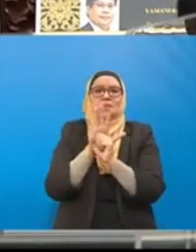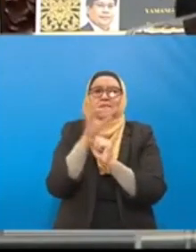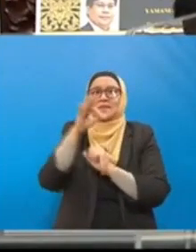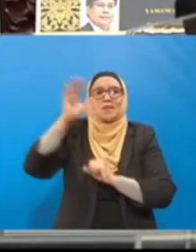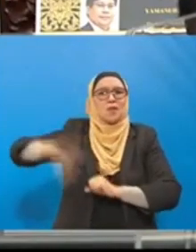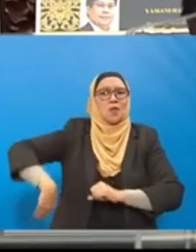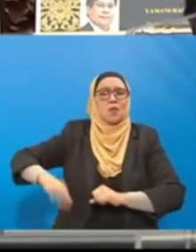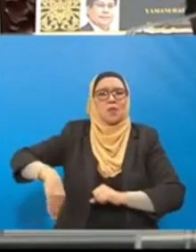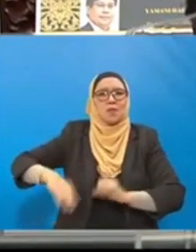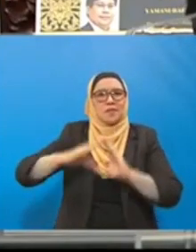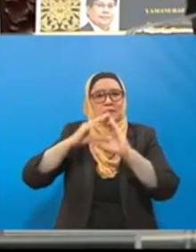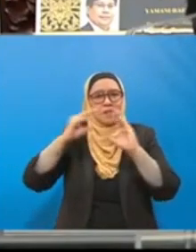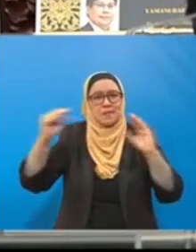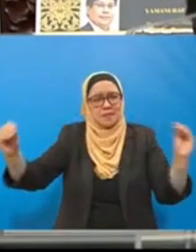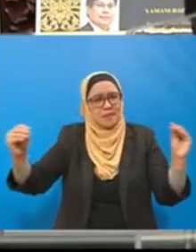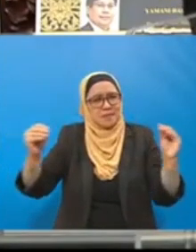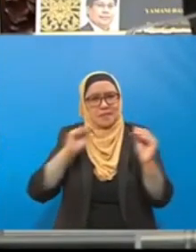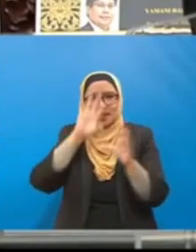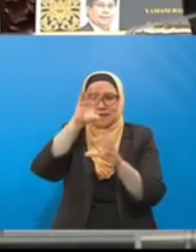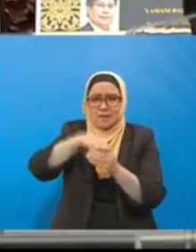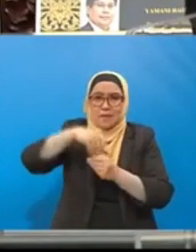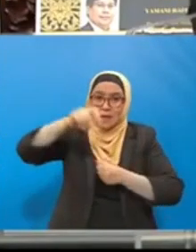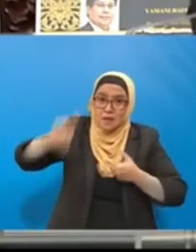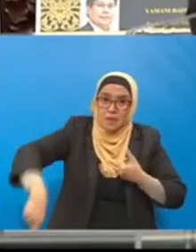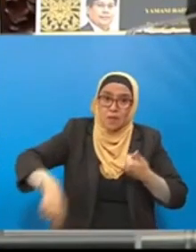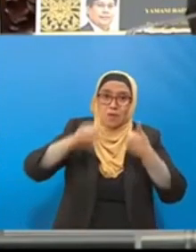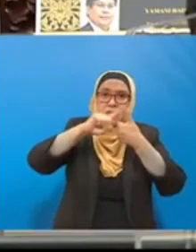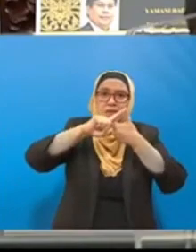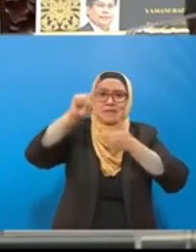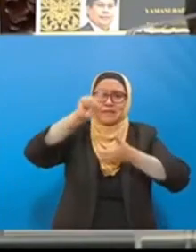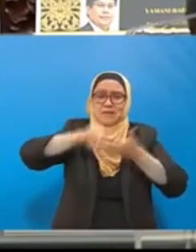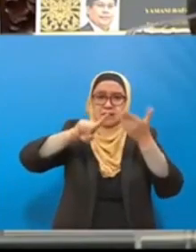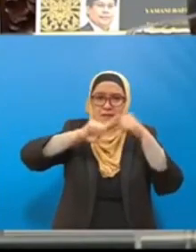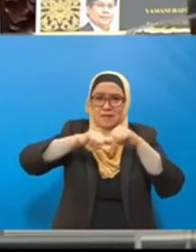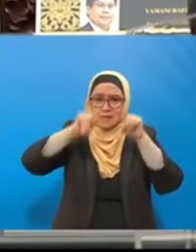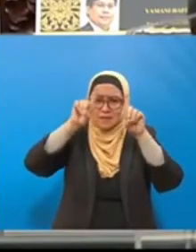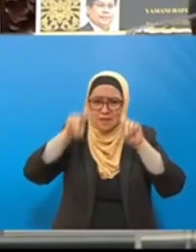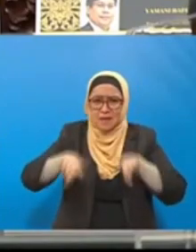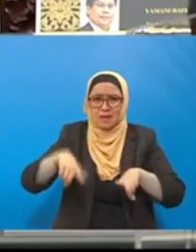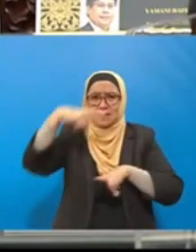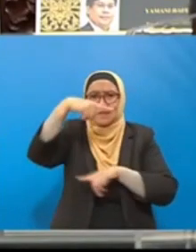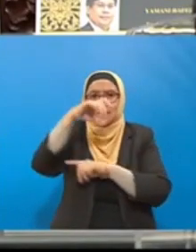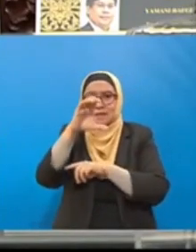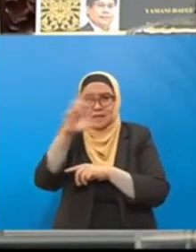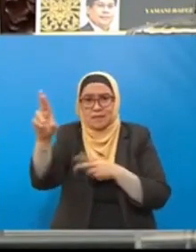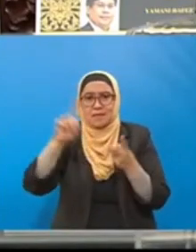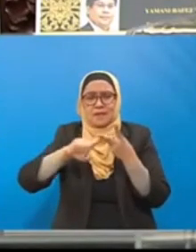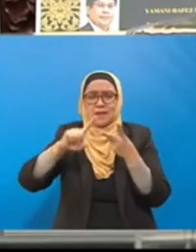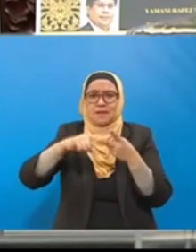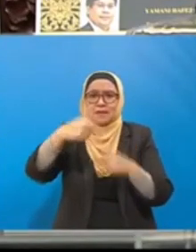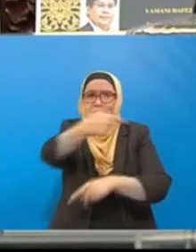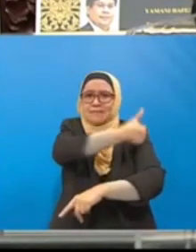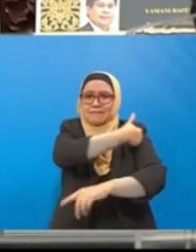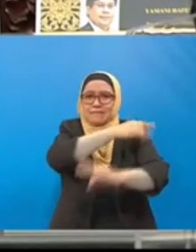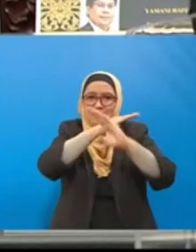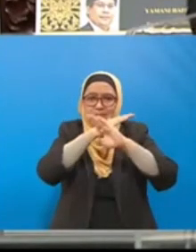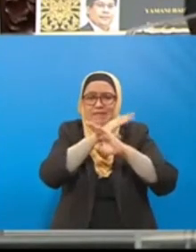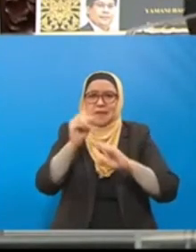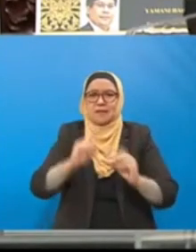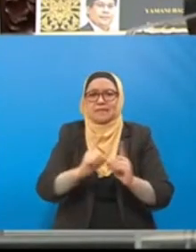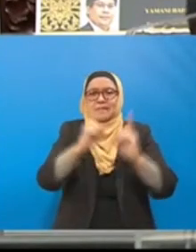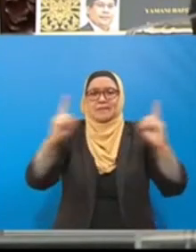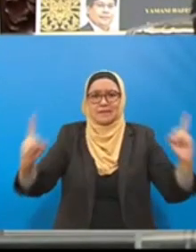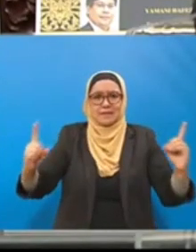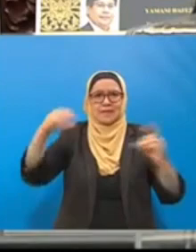Ianya termasuk keperluan ujian PCR dan suntikan vaksin untuk masuk ke Arab Saudi serta penjarakan fizikal di dalam